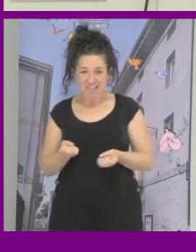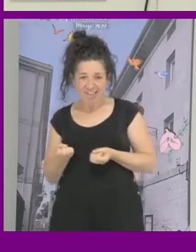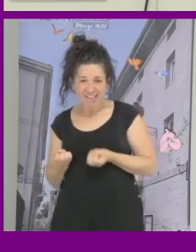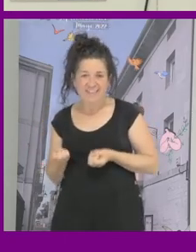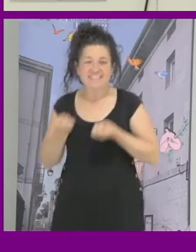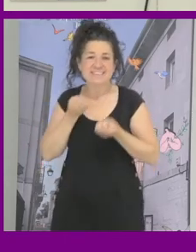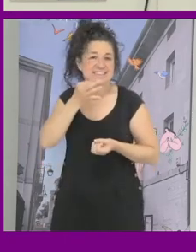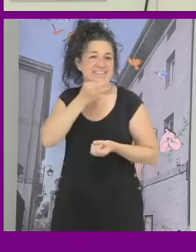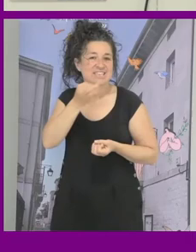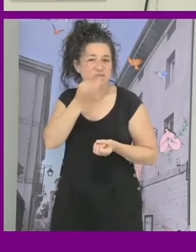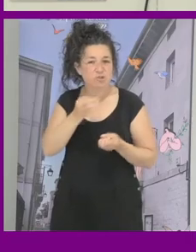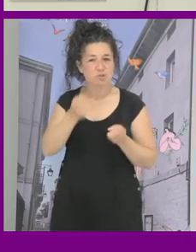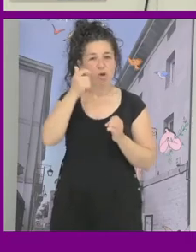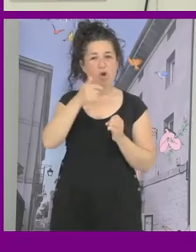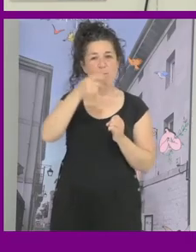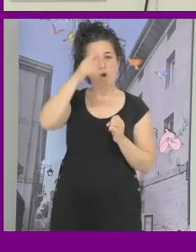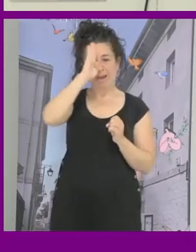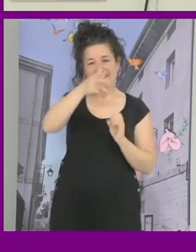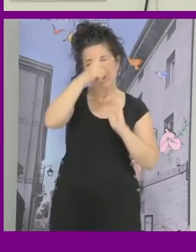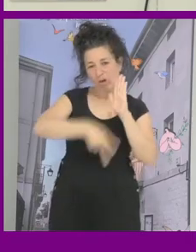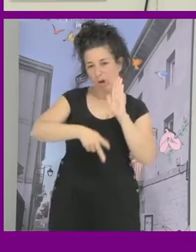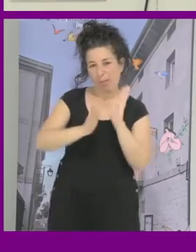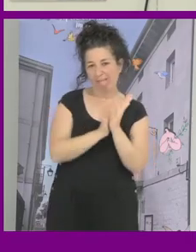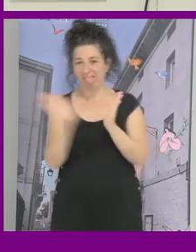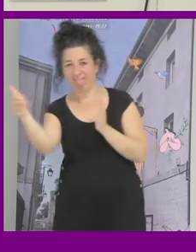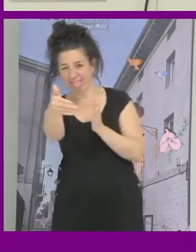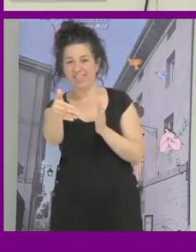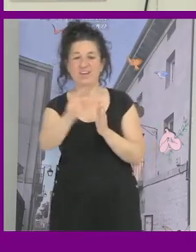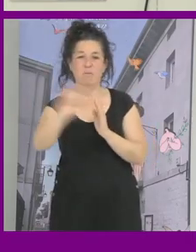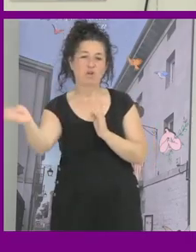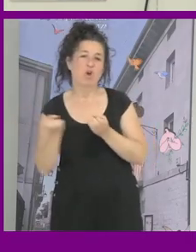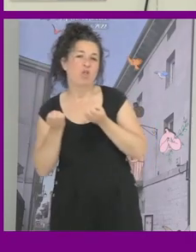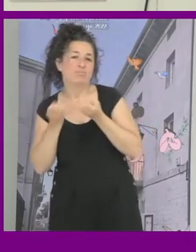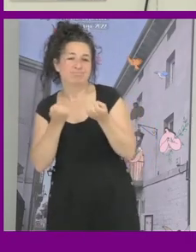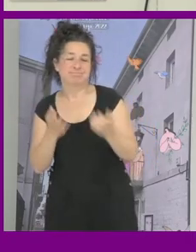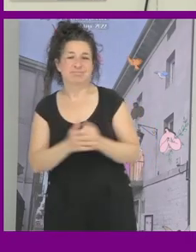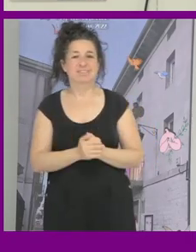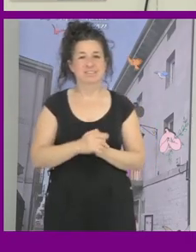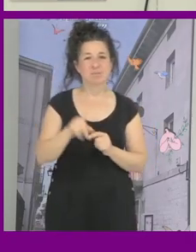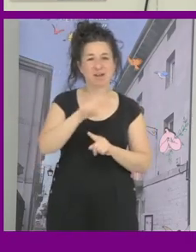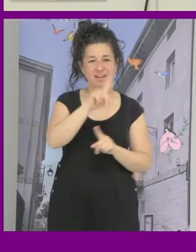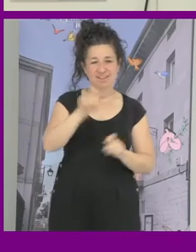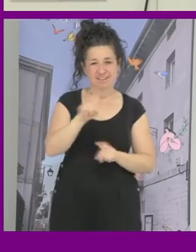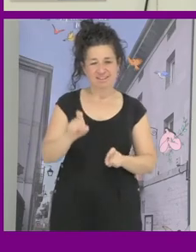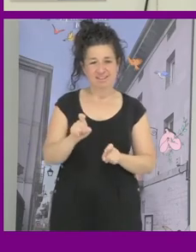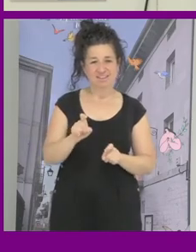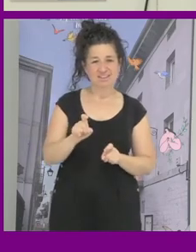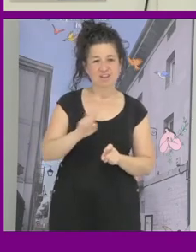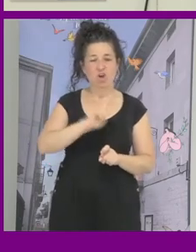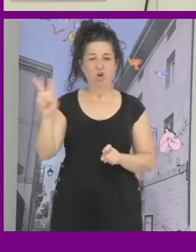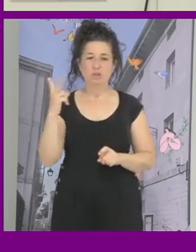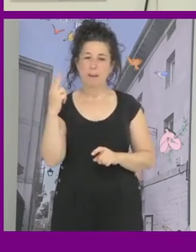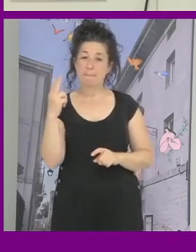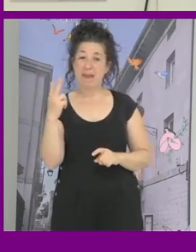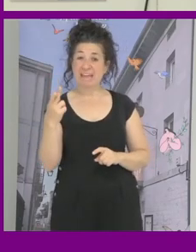heteronormatik kanpoko diskurtsoak. Eta beste anekdota holan kurioso bat da, ba, Bet eta Jenona, izeneko beste bi